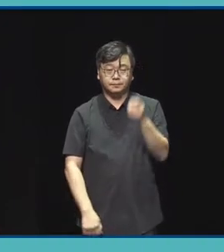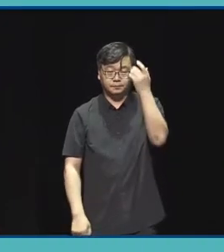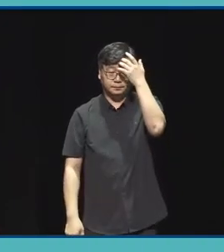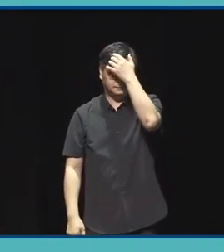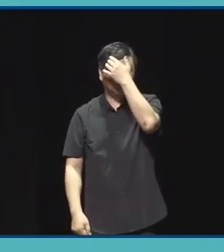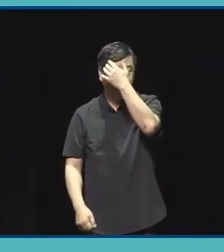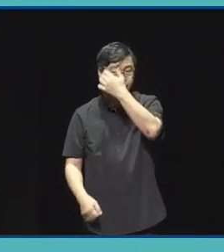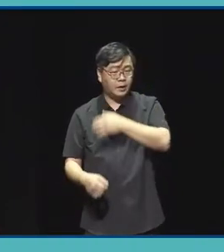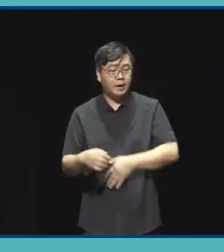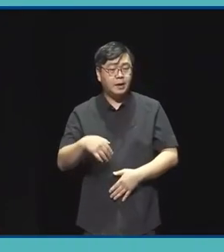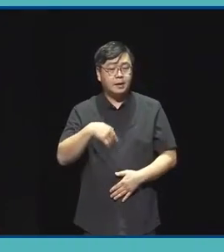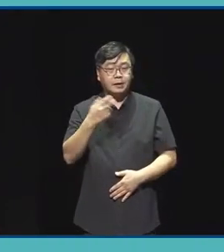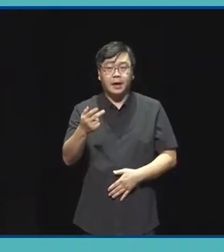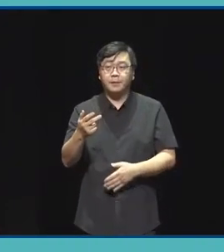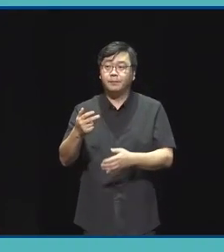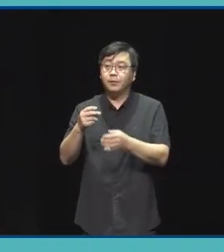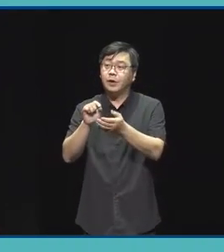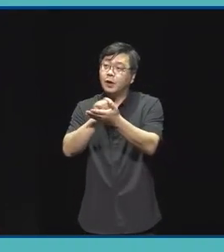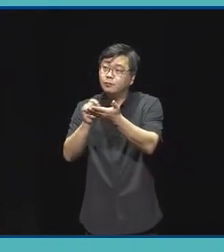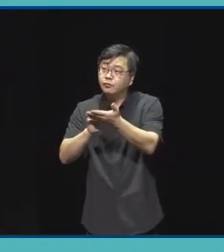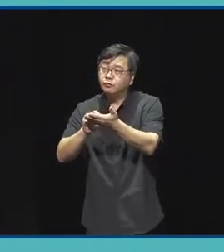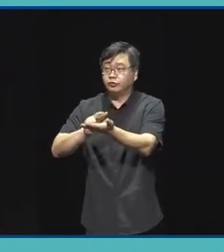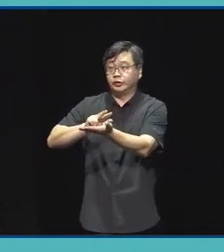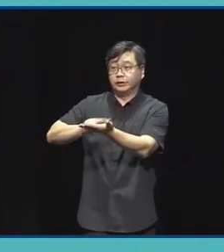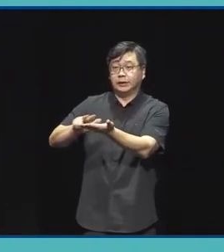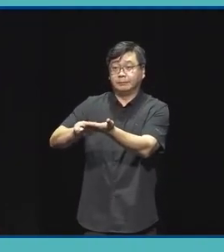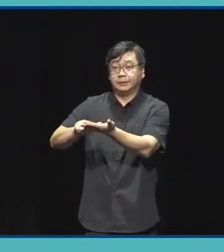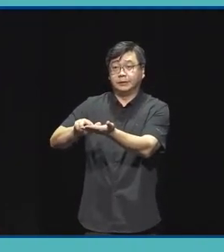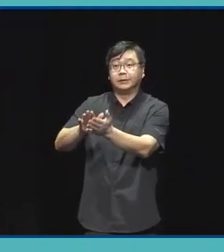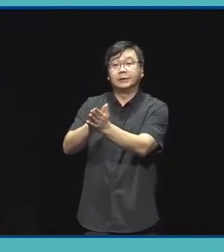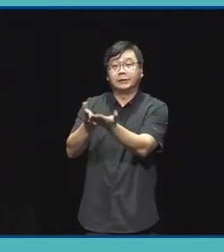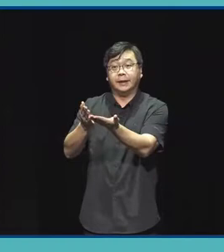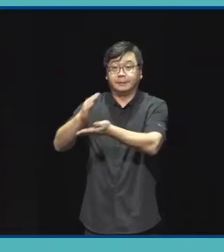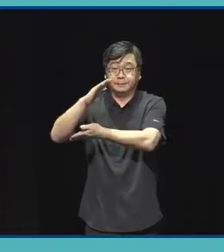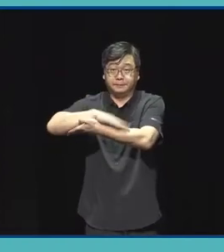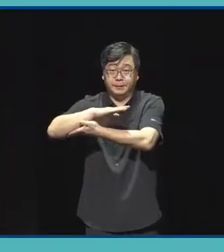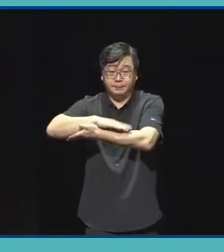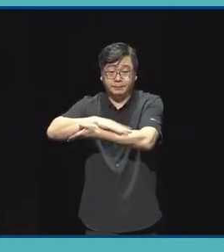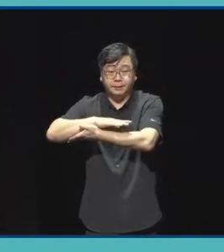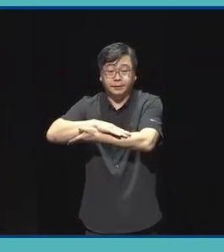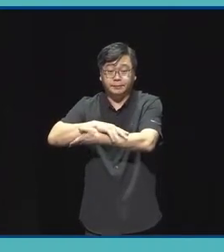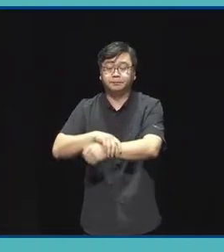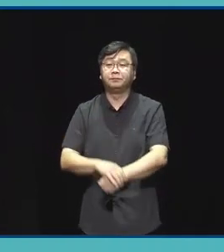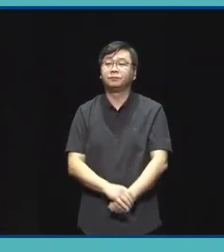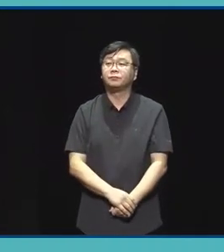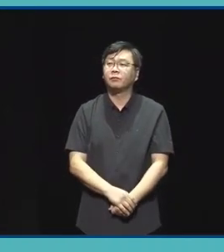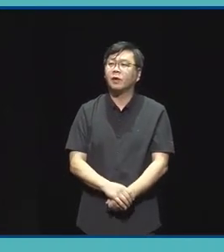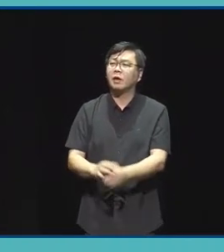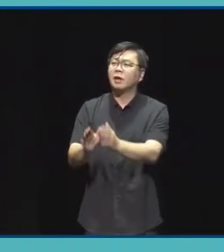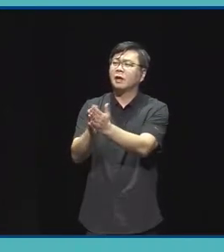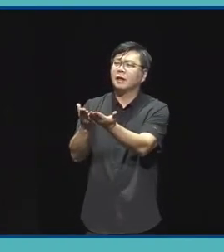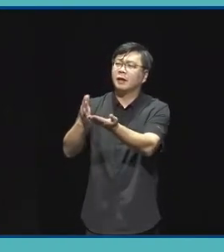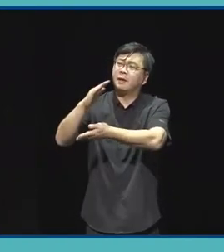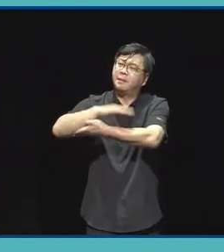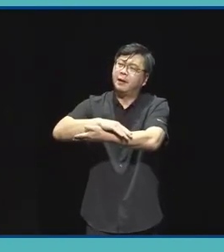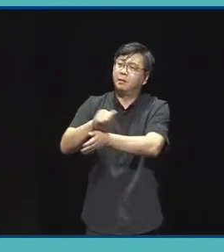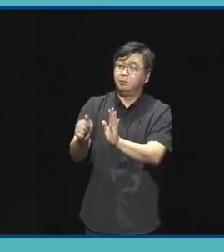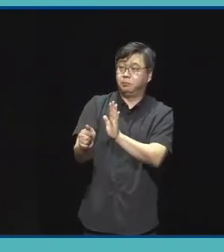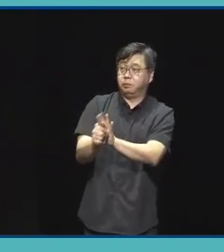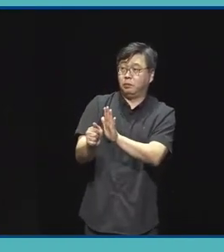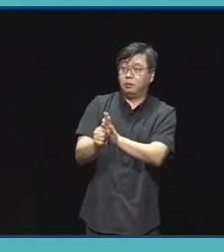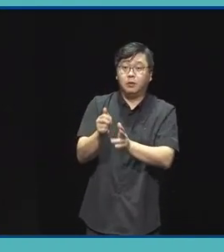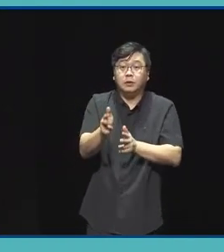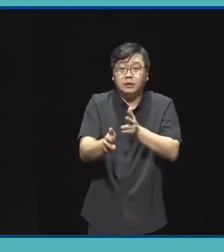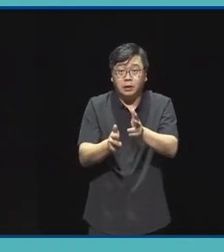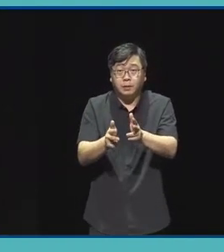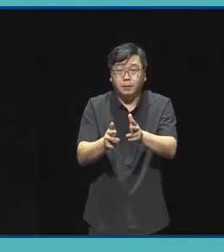네, 다음은 이제 문예지 발간 지원 사업인데요. 각종 문예지의 발간을 돕는 문예지 지원 사업은